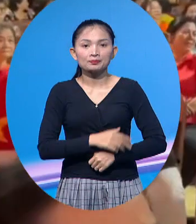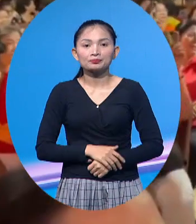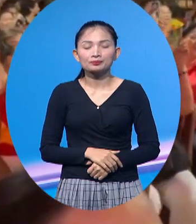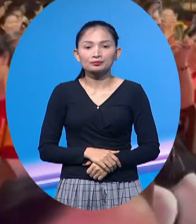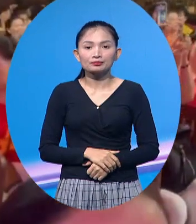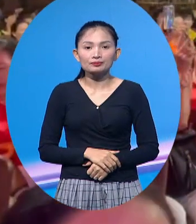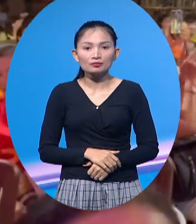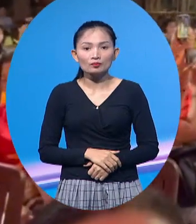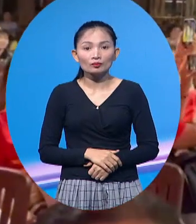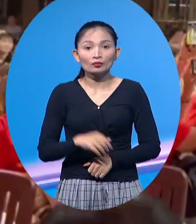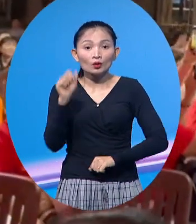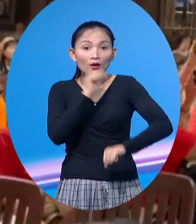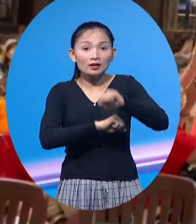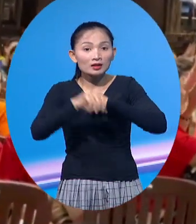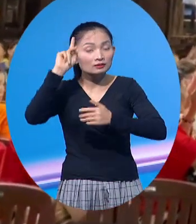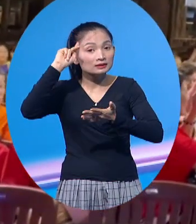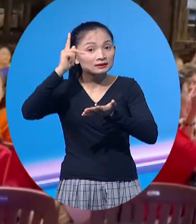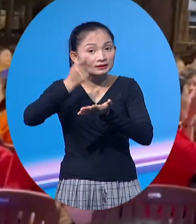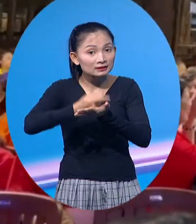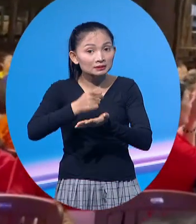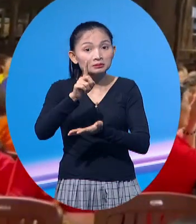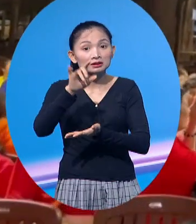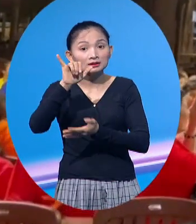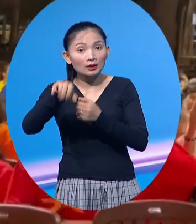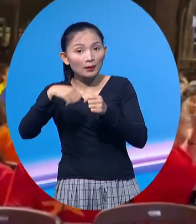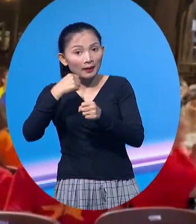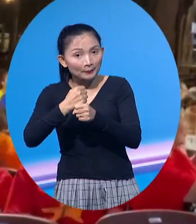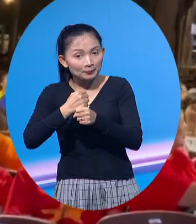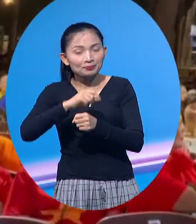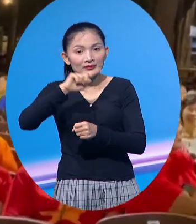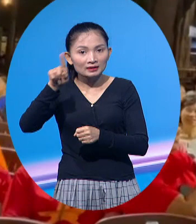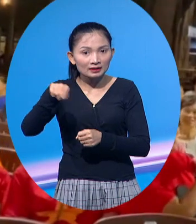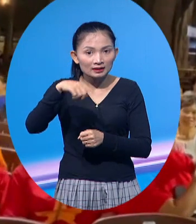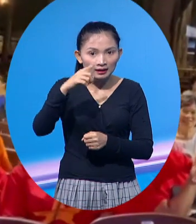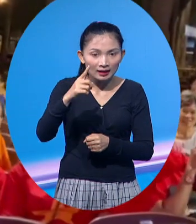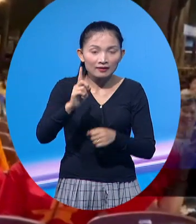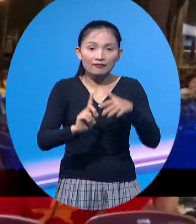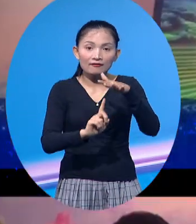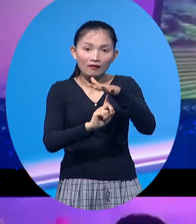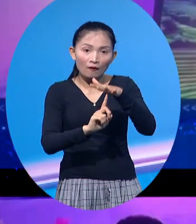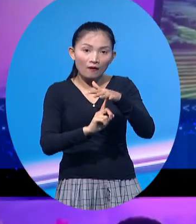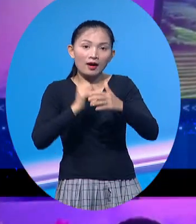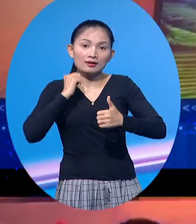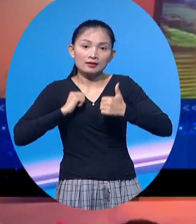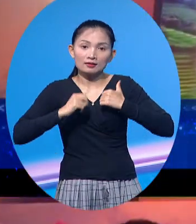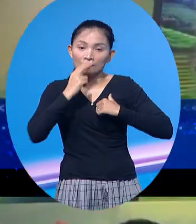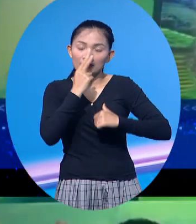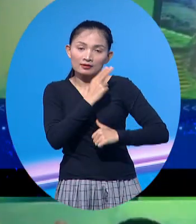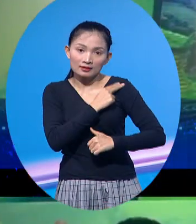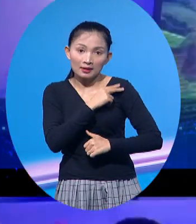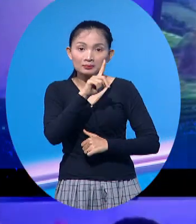Đây là một trong các hoạt động kỷ niệm 16 năm Ngày Văn hóa các dân tộc Việt Nam, ngày 19 tháng 4 năm 2008, ngày 19 tháng 4